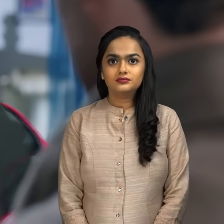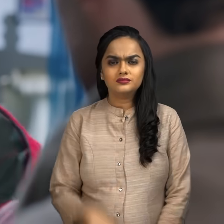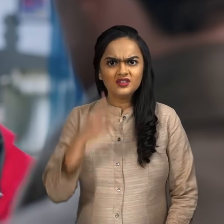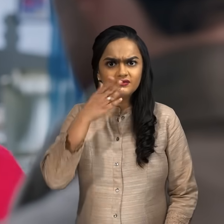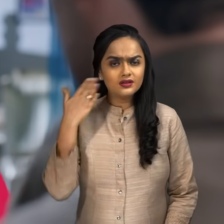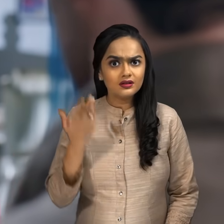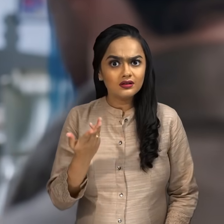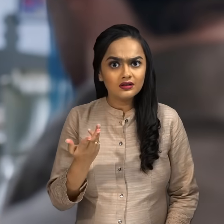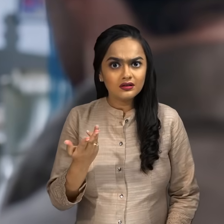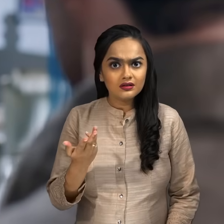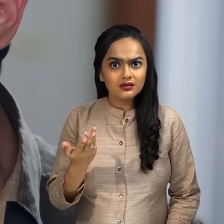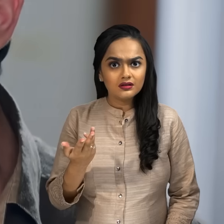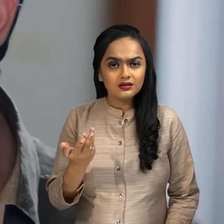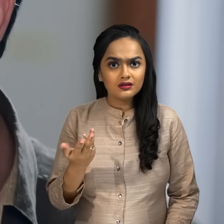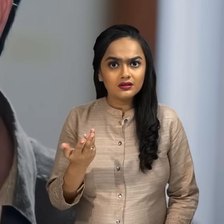विराट,